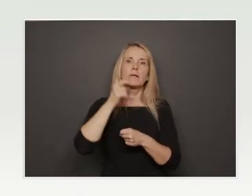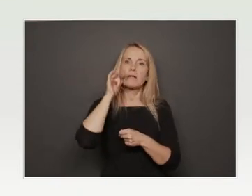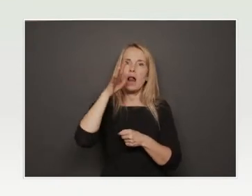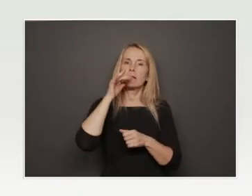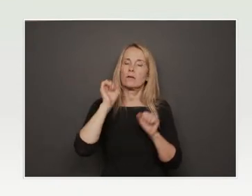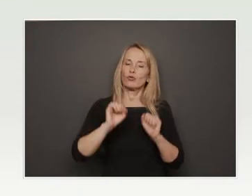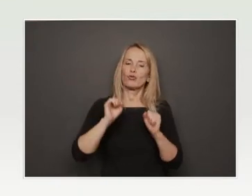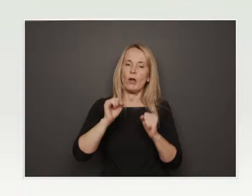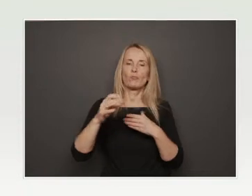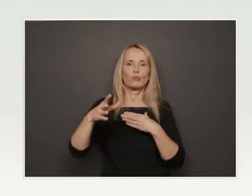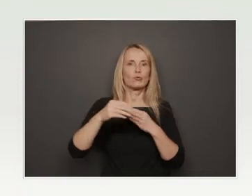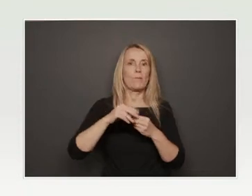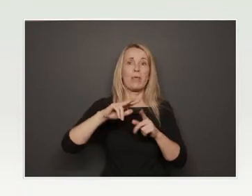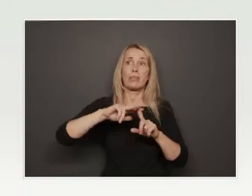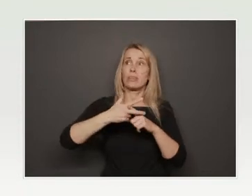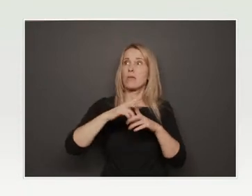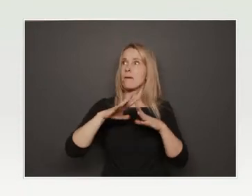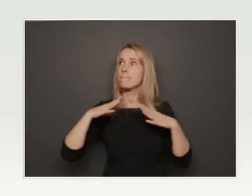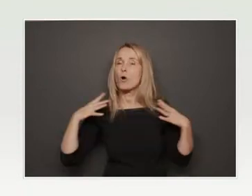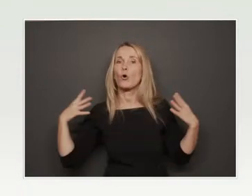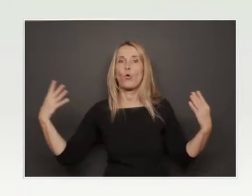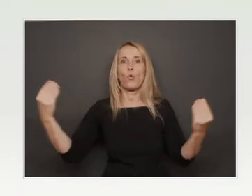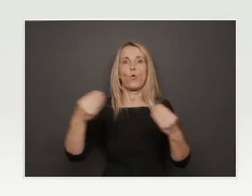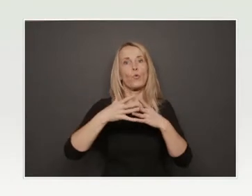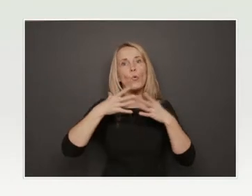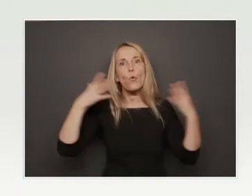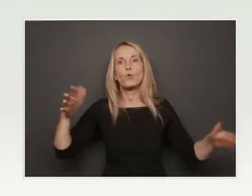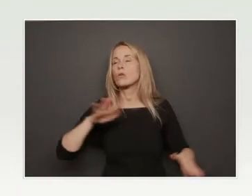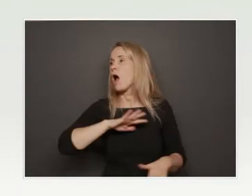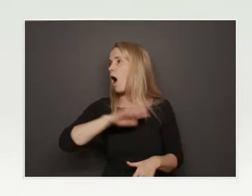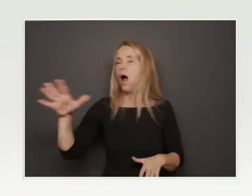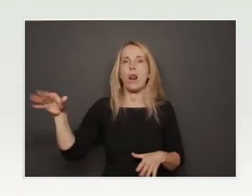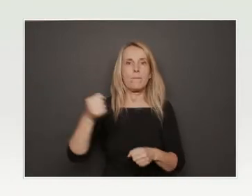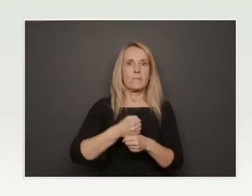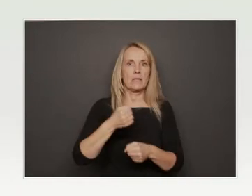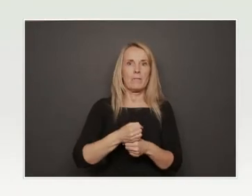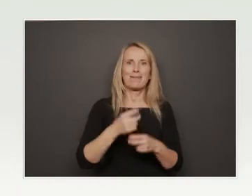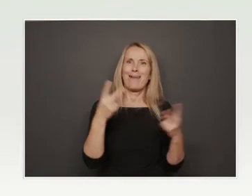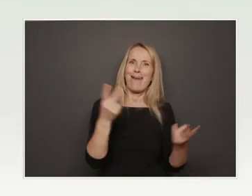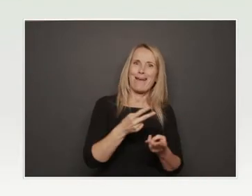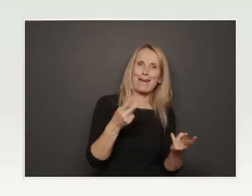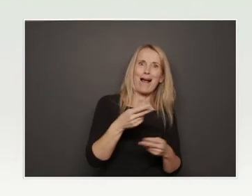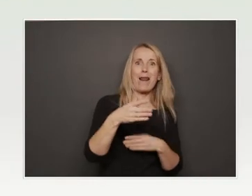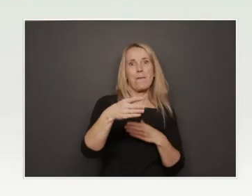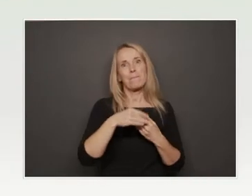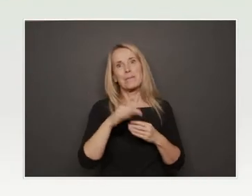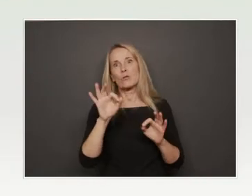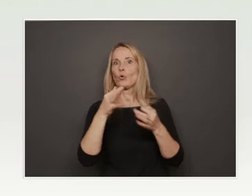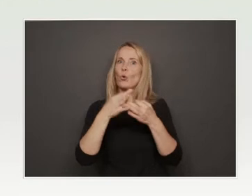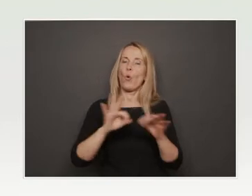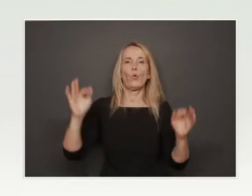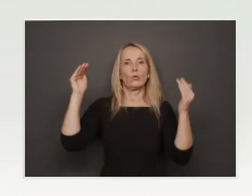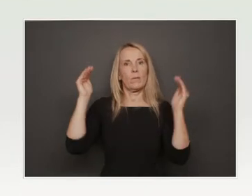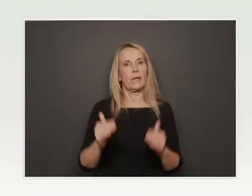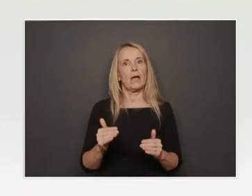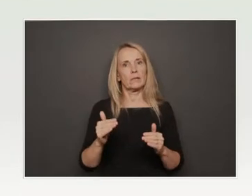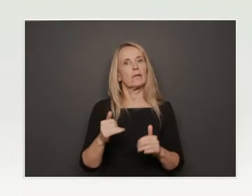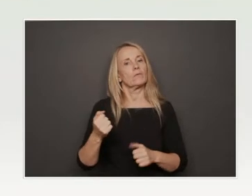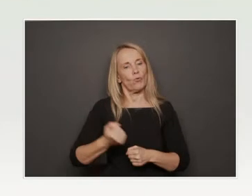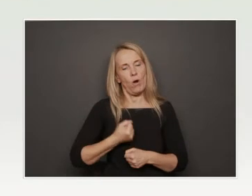gemeinsam im großen Team mit allen Mitarbeitenden, egal ob mit oder ohne Beeinträchtigung,